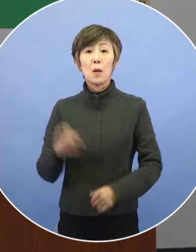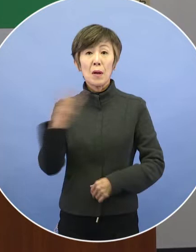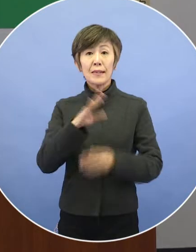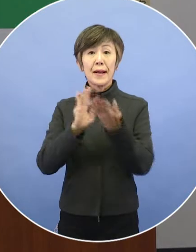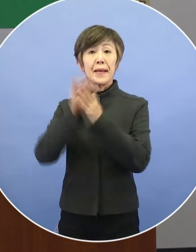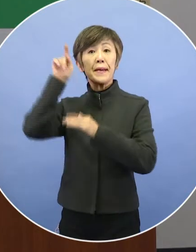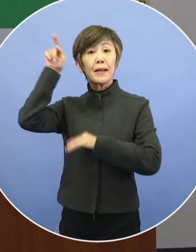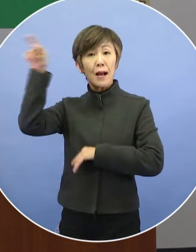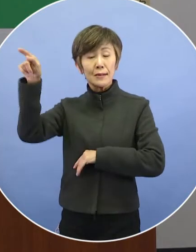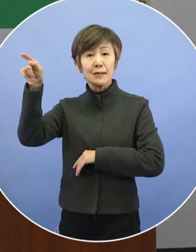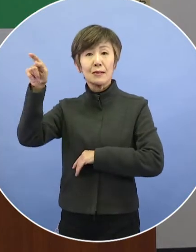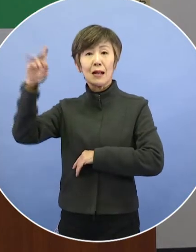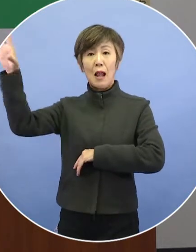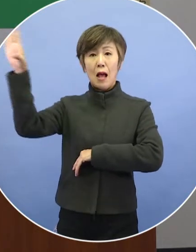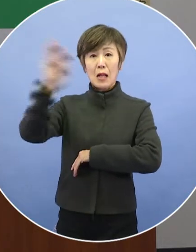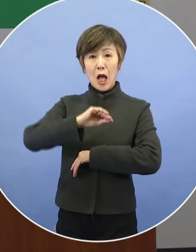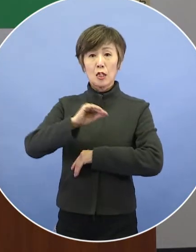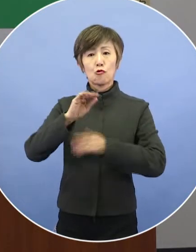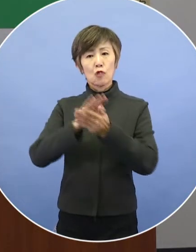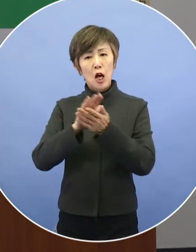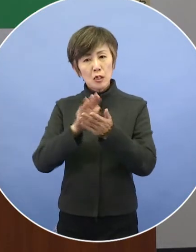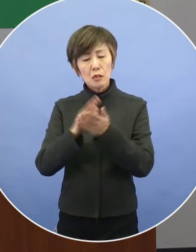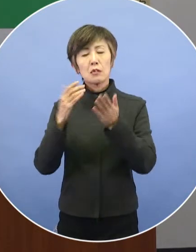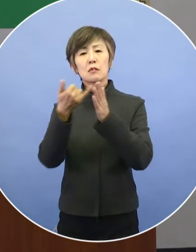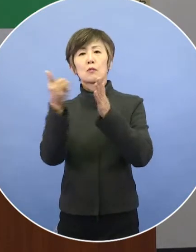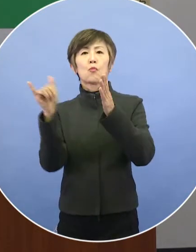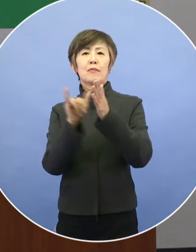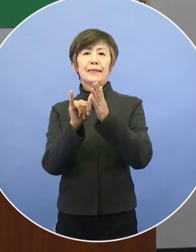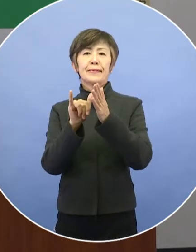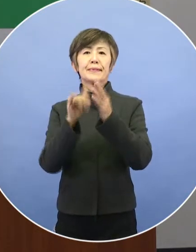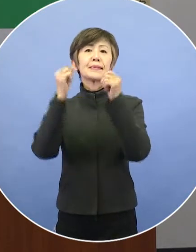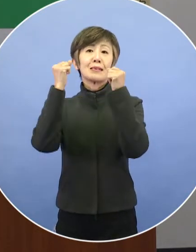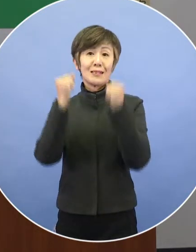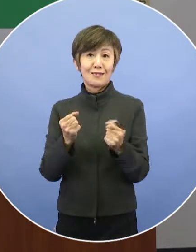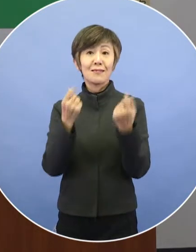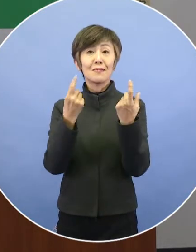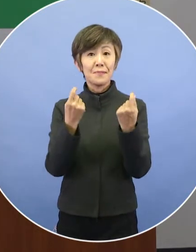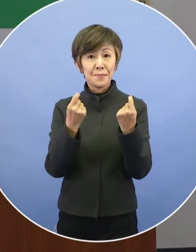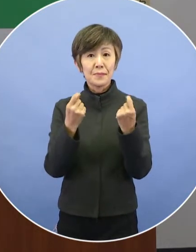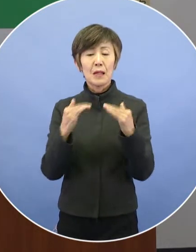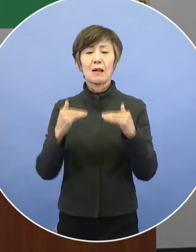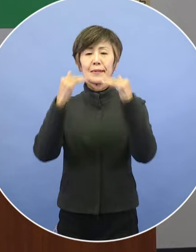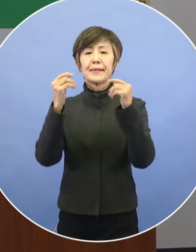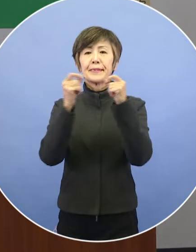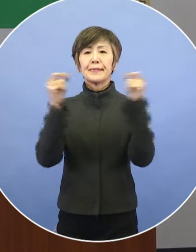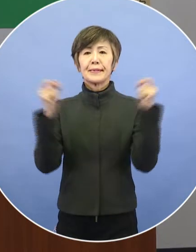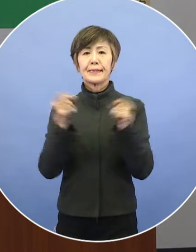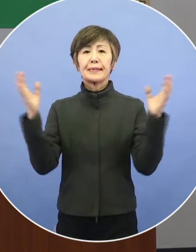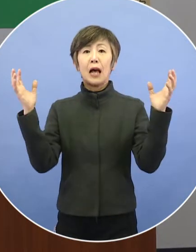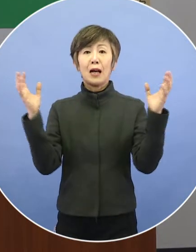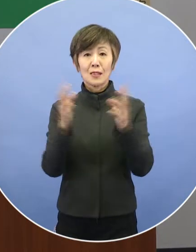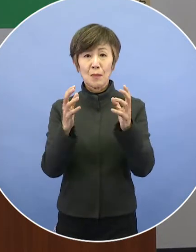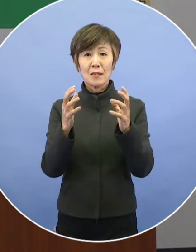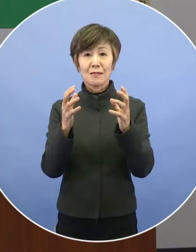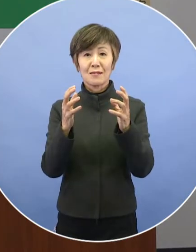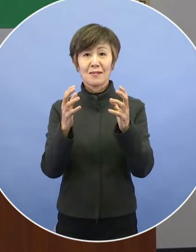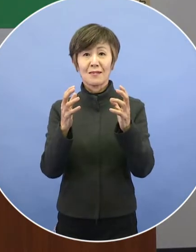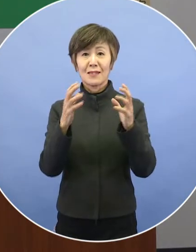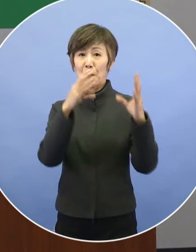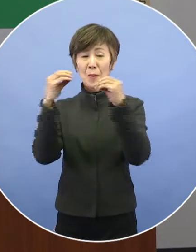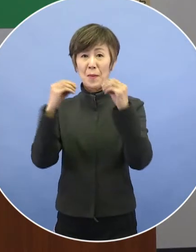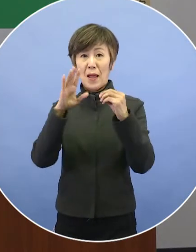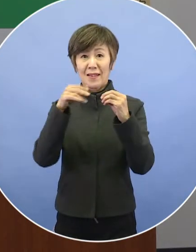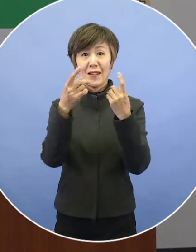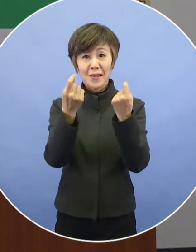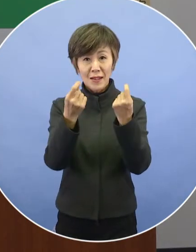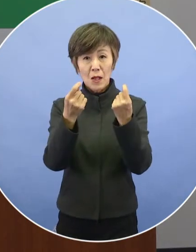また県外からですね規制を予定しているご家族お友達こういうような人成人式に集まろうと言っているような